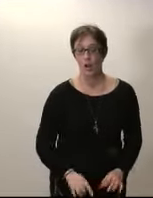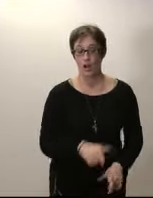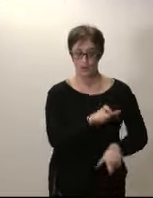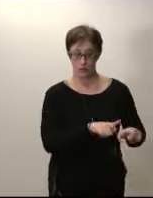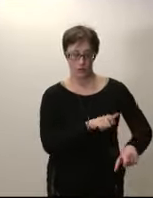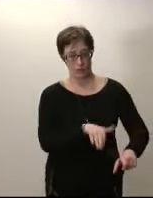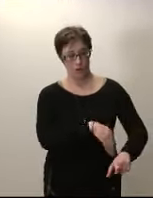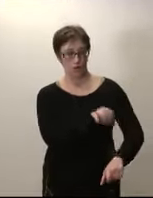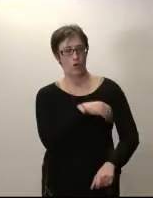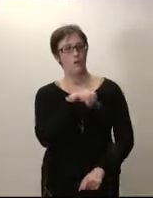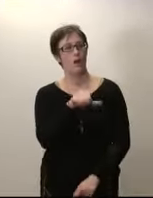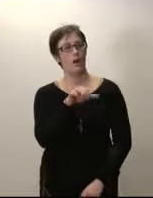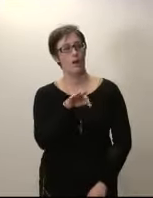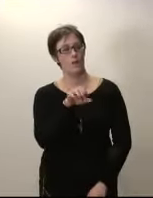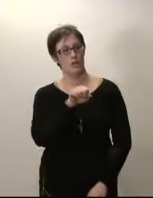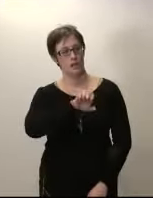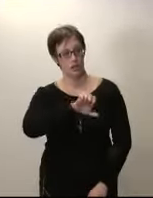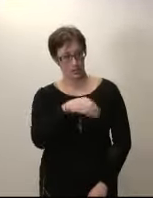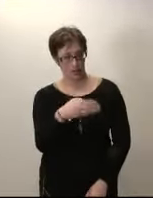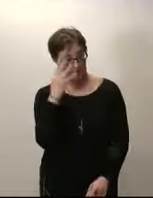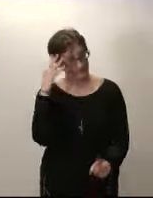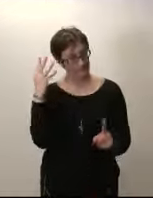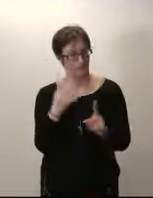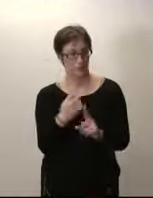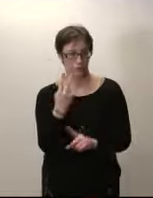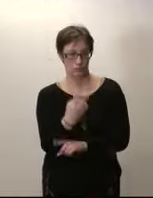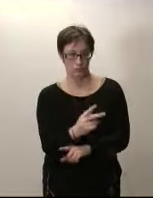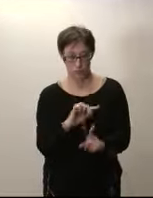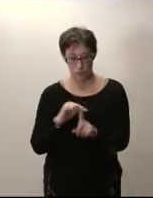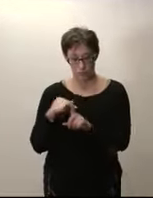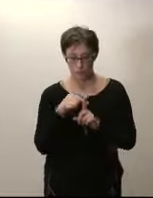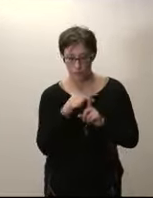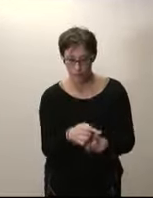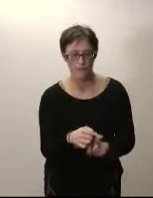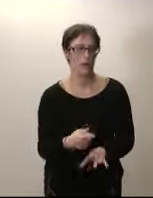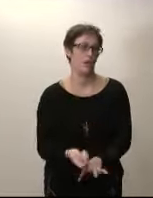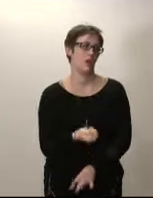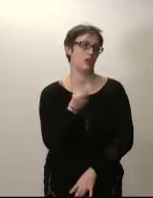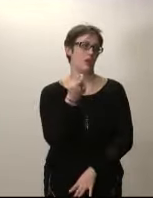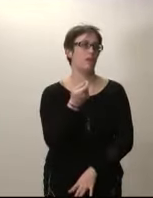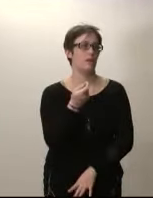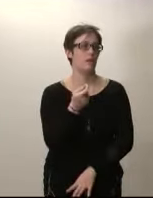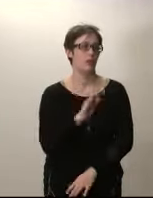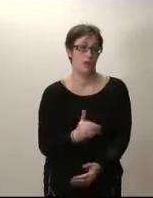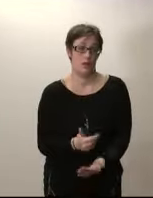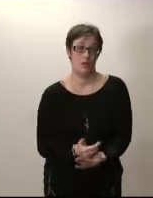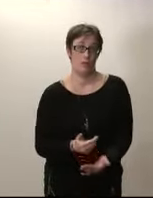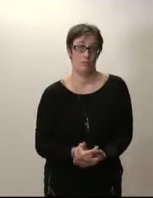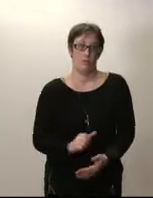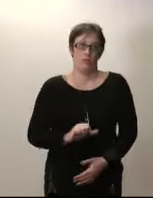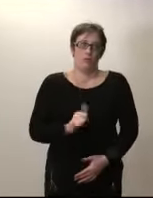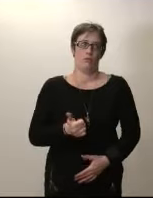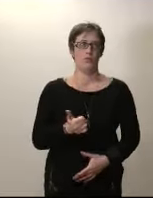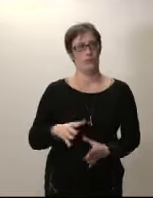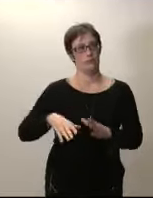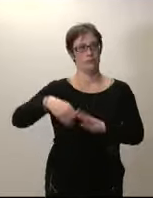de recentrer leur mission sur l'éducatif. Donc, c'est déjà la première raison qui fait que nous avons commencé à externaliser le